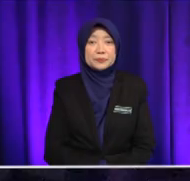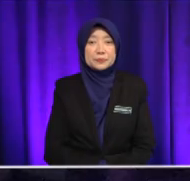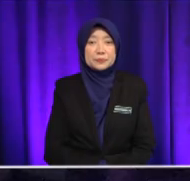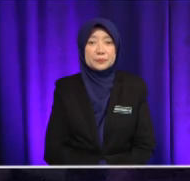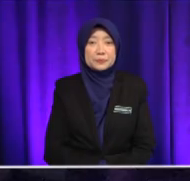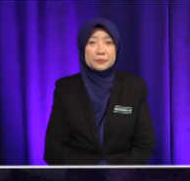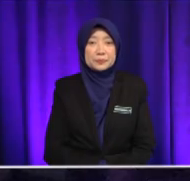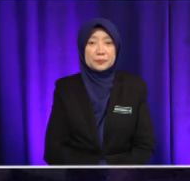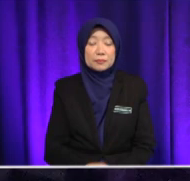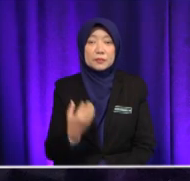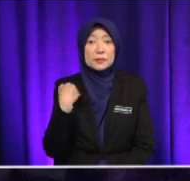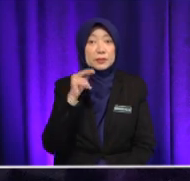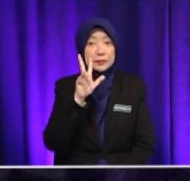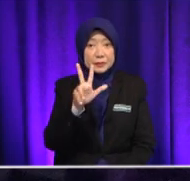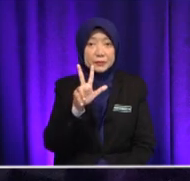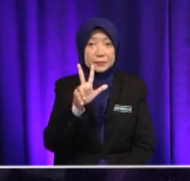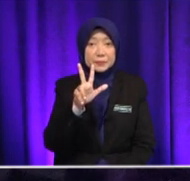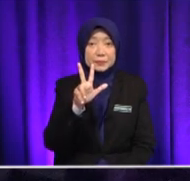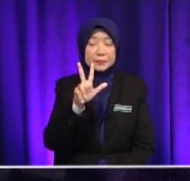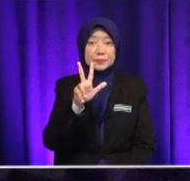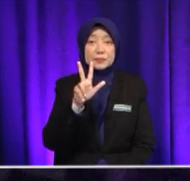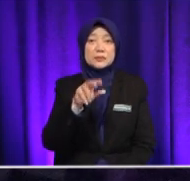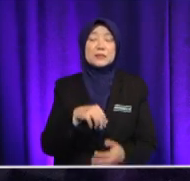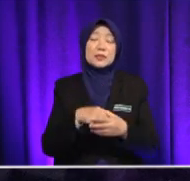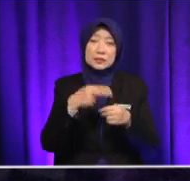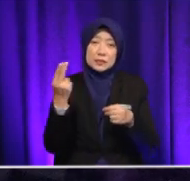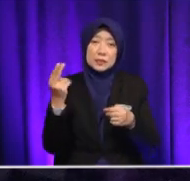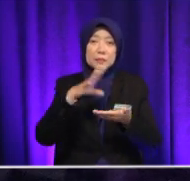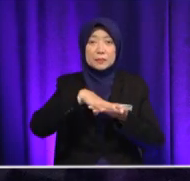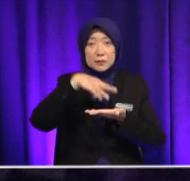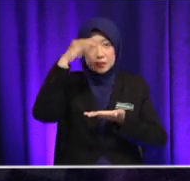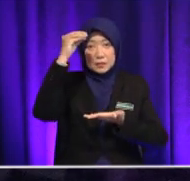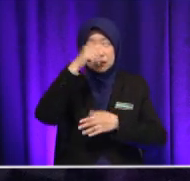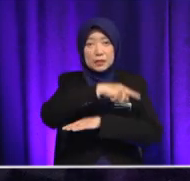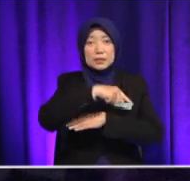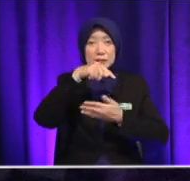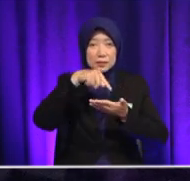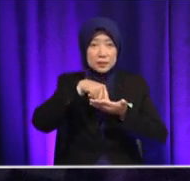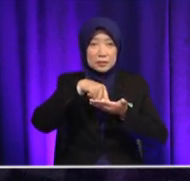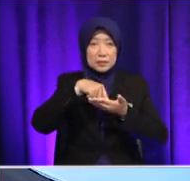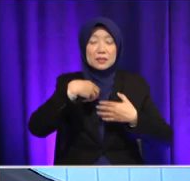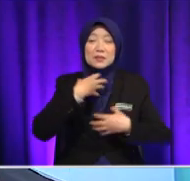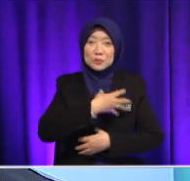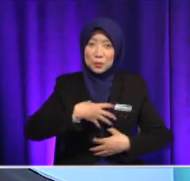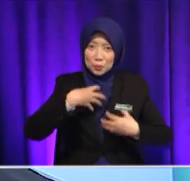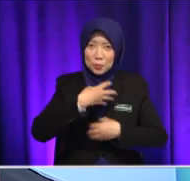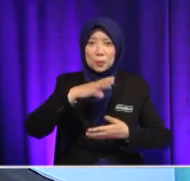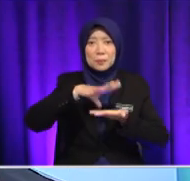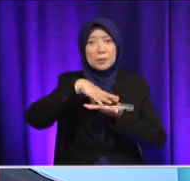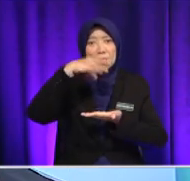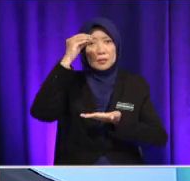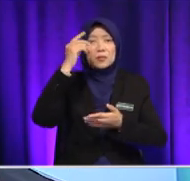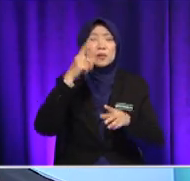Okey, okay, so kita ada 3 hasil pembelajaran kita hari ini. Okey, macam menarik juga kan pembelajaran kita. Tapi cikgu, apa itu